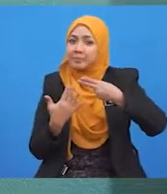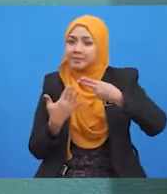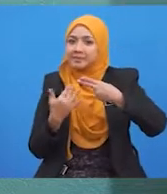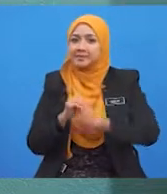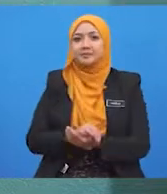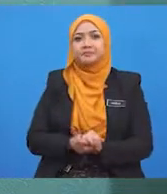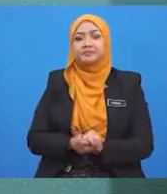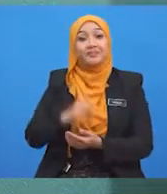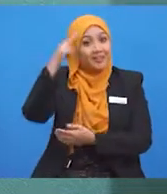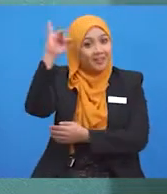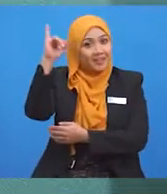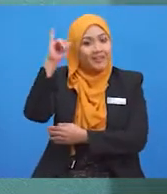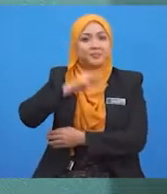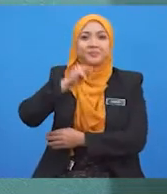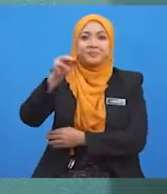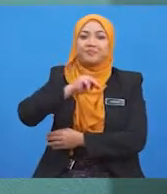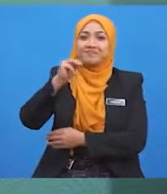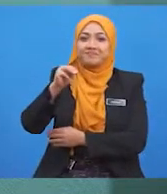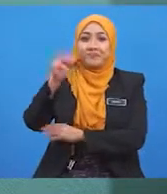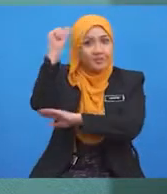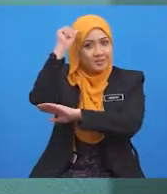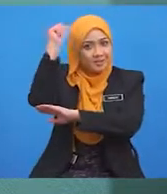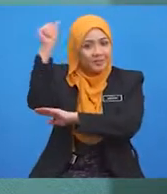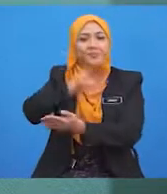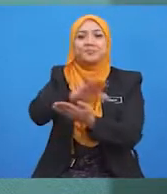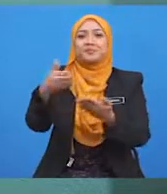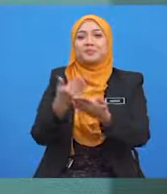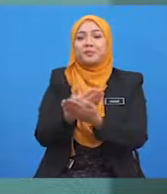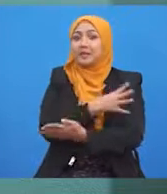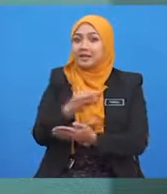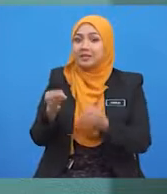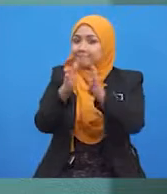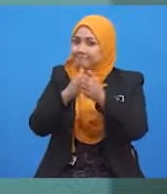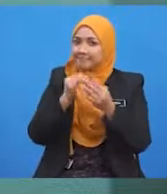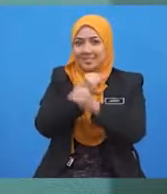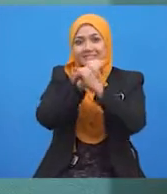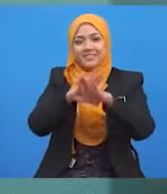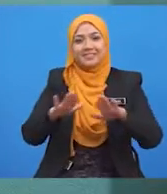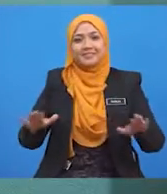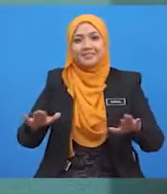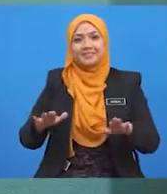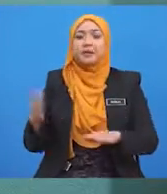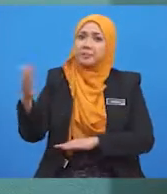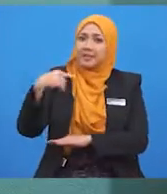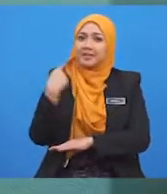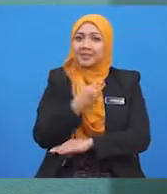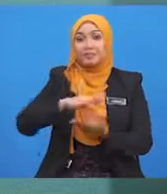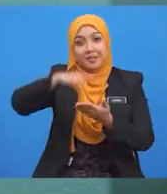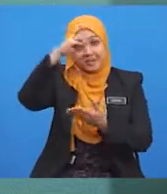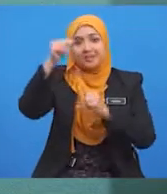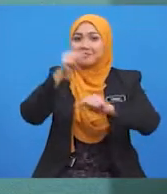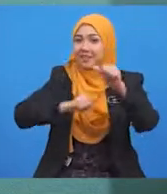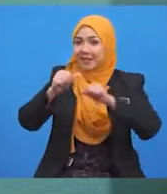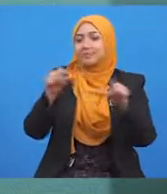Hai mode-mode assalamualaikum semua dan salam sejahtera Mari kita belajar sains